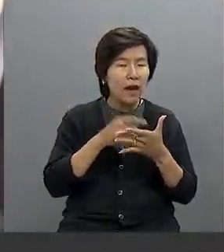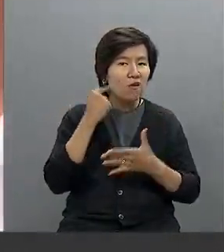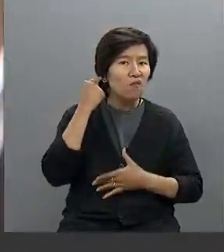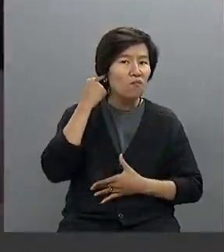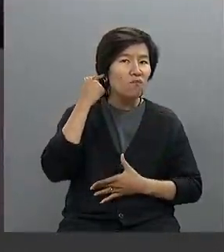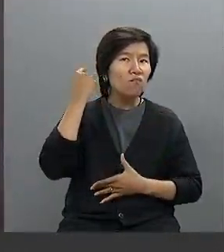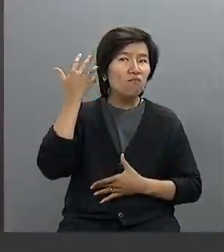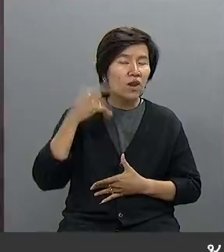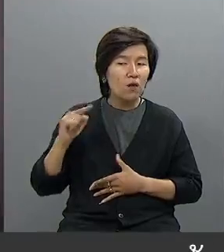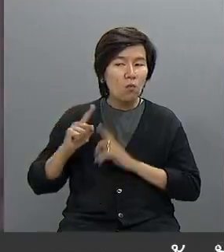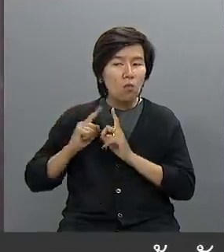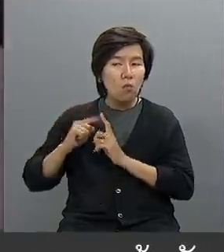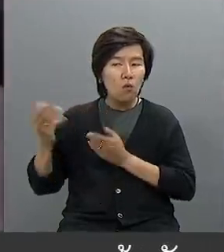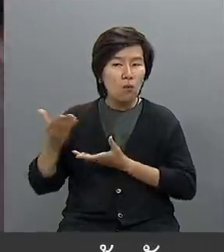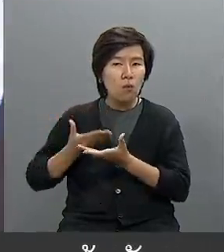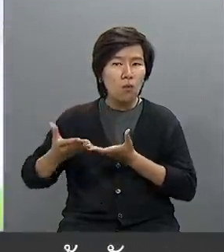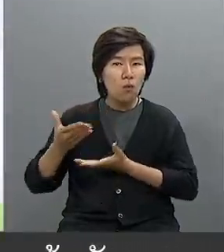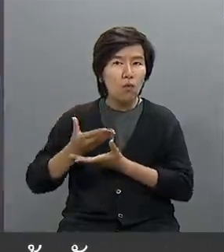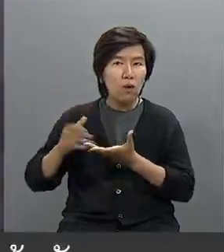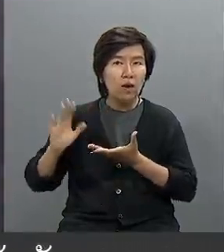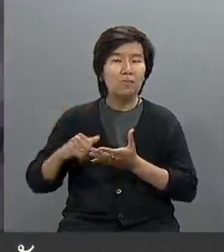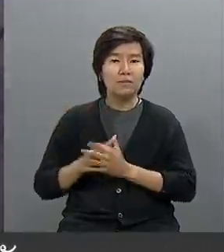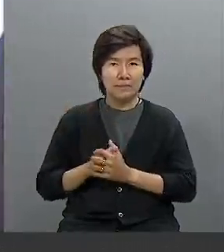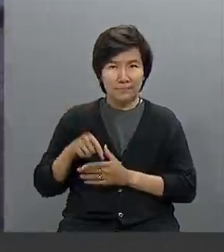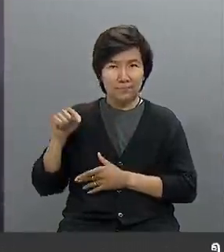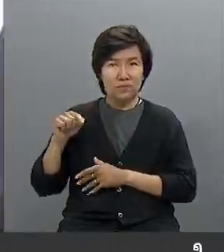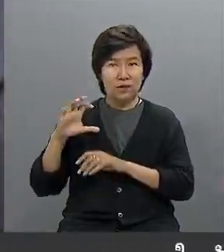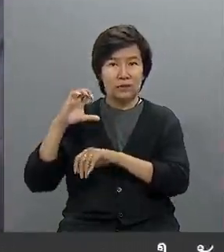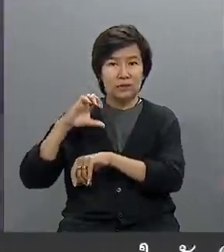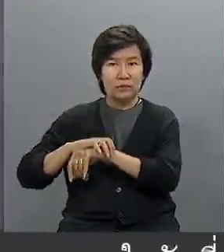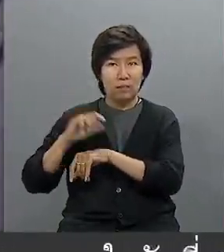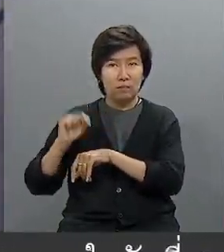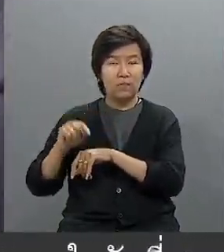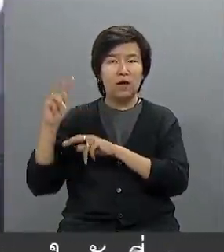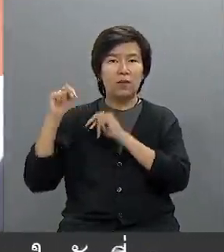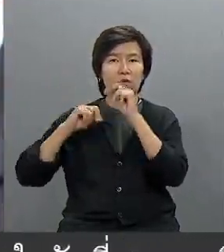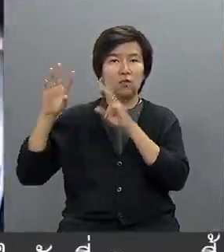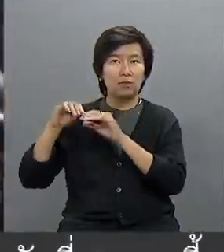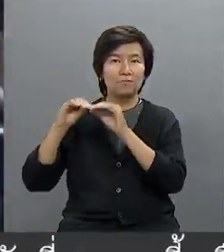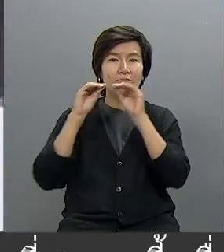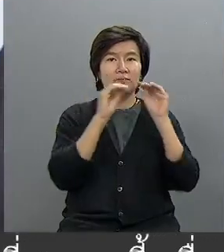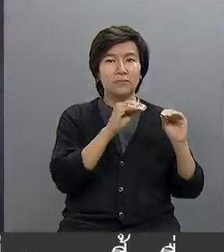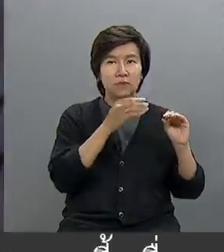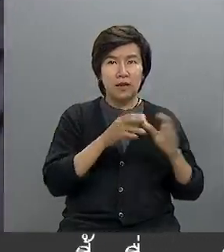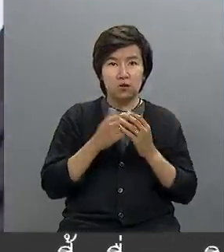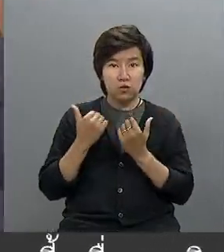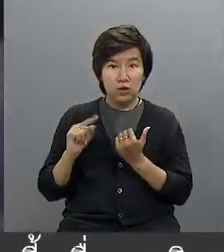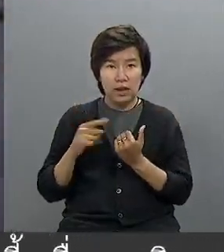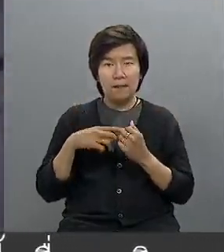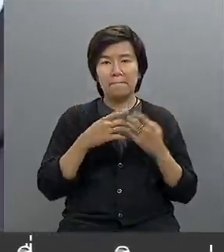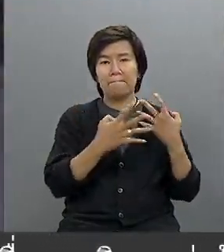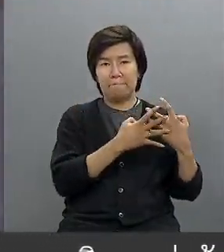ำแต่ว่าถูกอายัดตัวไปดำเนินคดีในพื้นที่จังหวัดนครสวรรค์ก่อนและยังไม่ได้รับการประกันตัวครับ